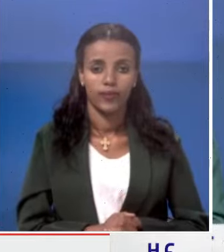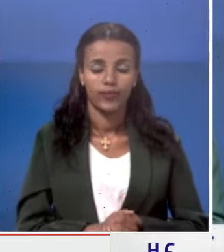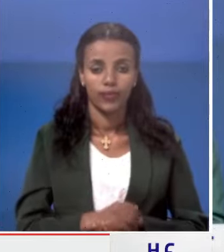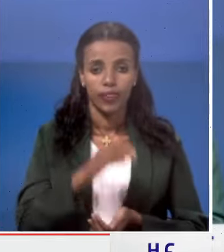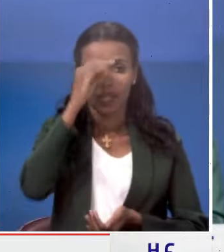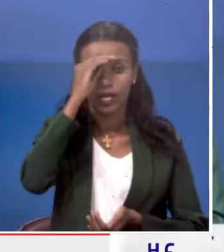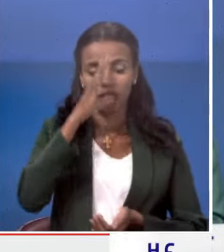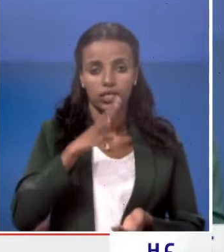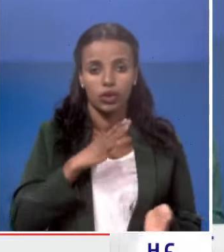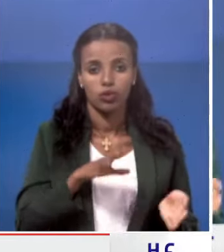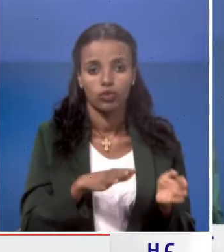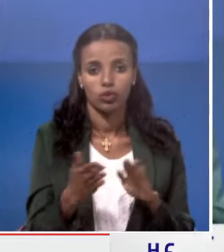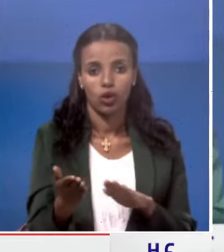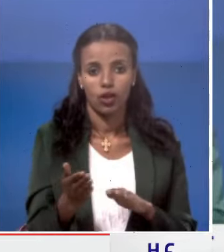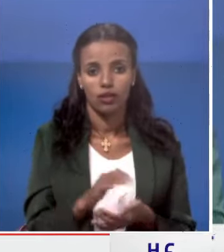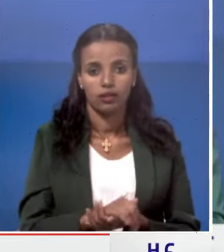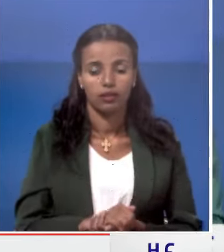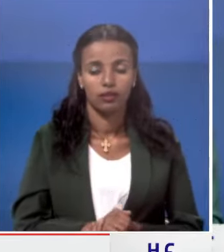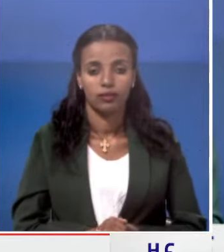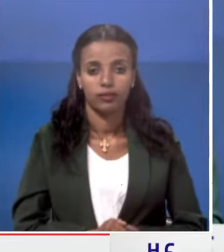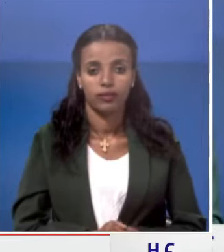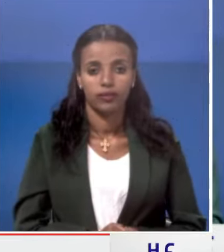ሰዎች ሞተዋል፣